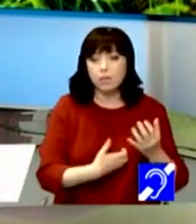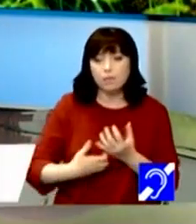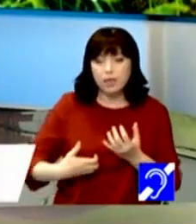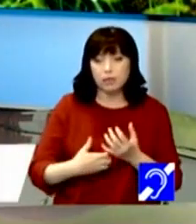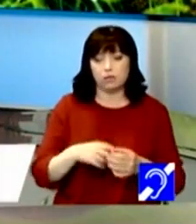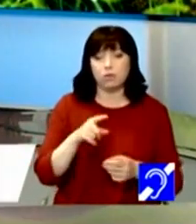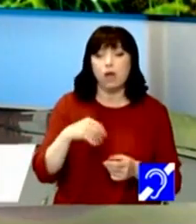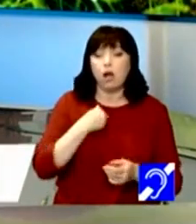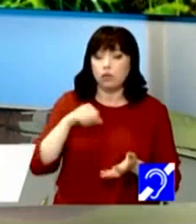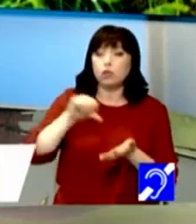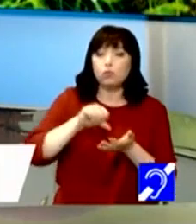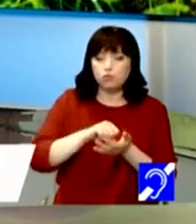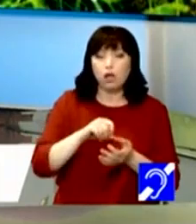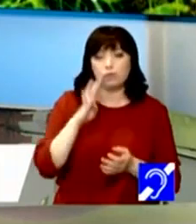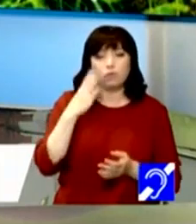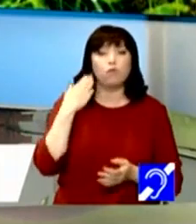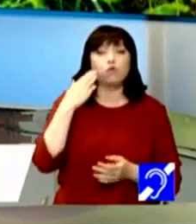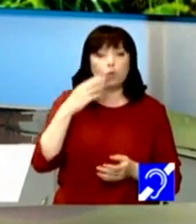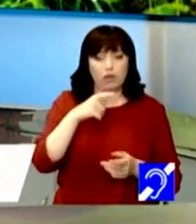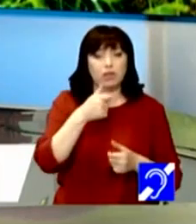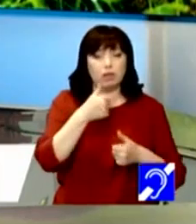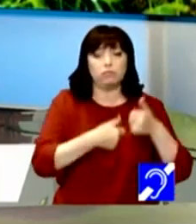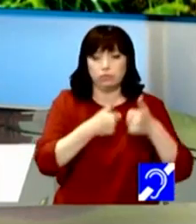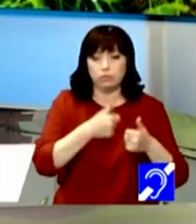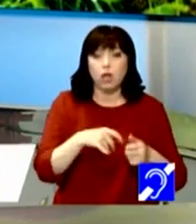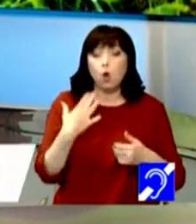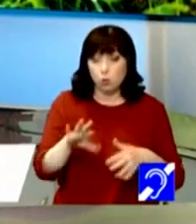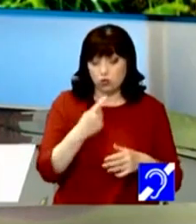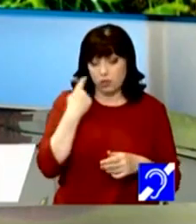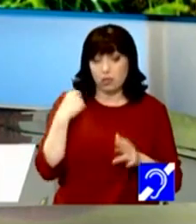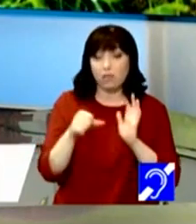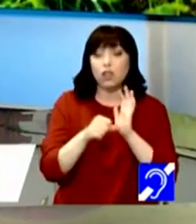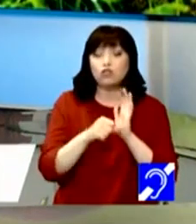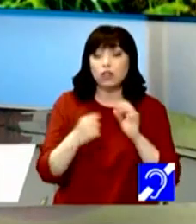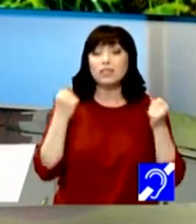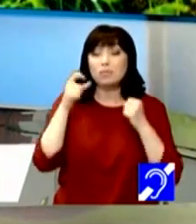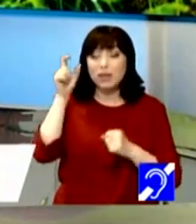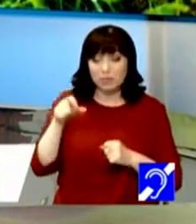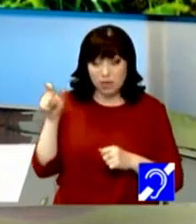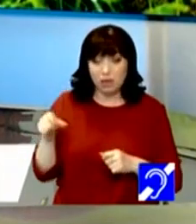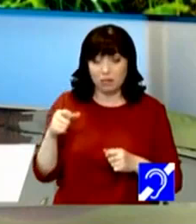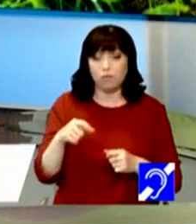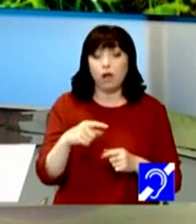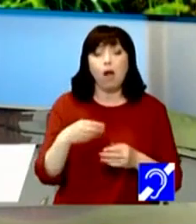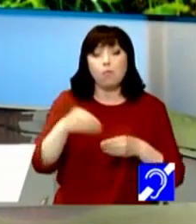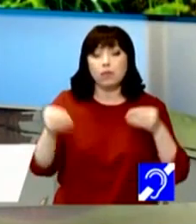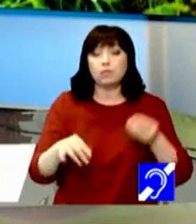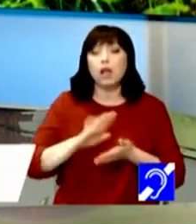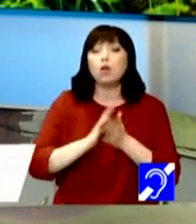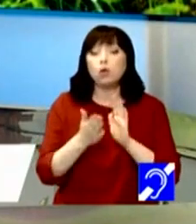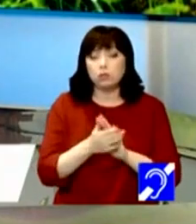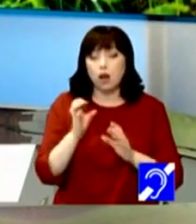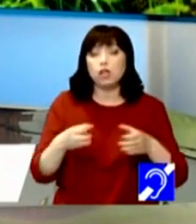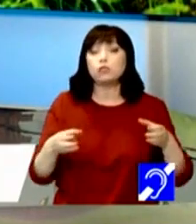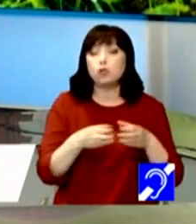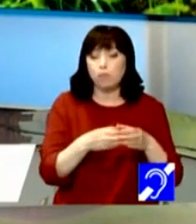aleg să evolueze în campionatul României. Recent, 6 jucători de la echipa Sporting Asem din Chișinău au semnat contracte cu formații